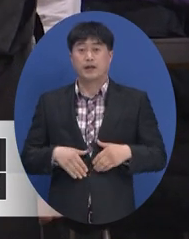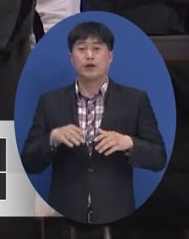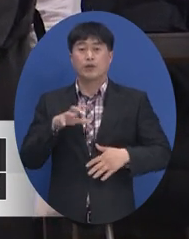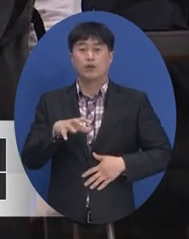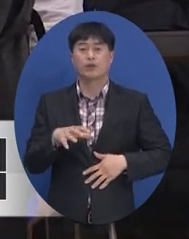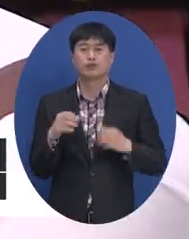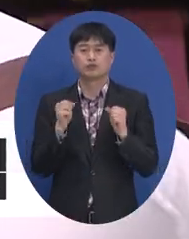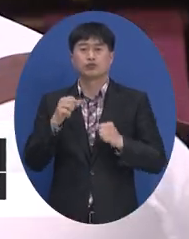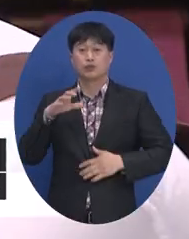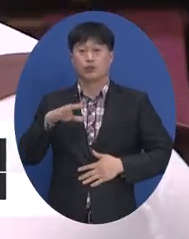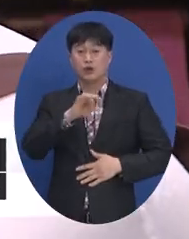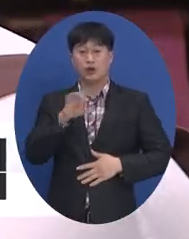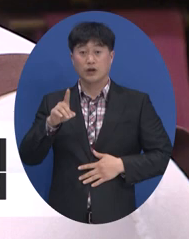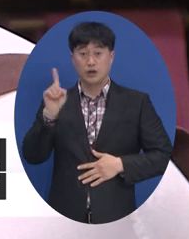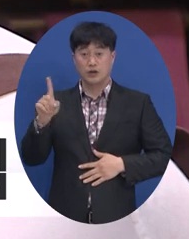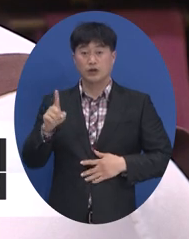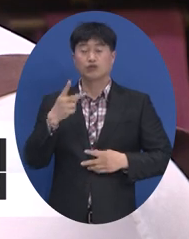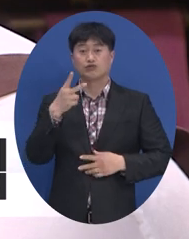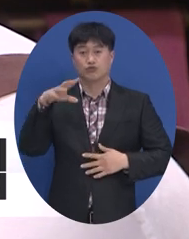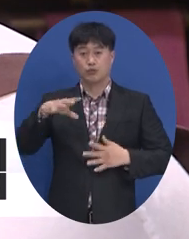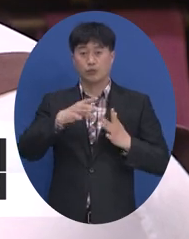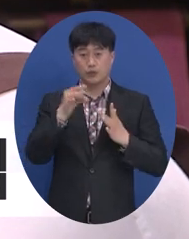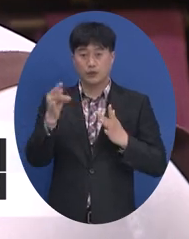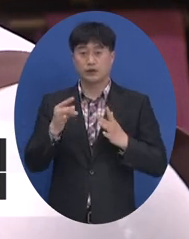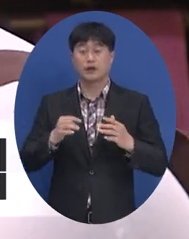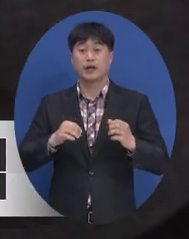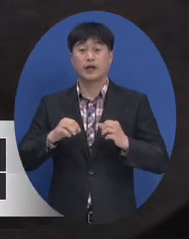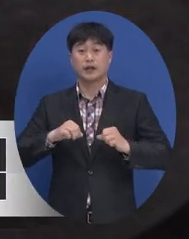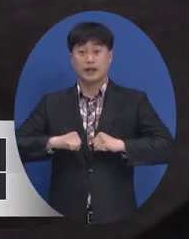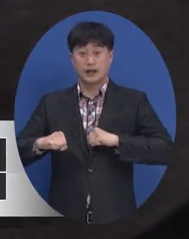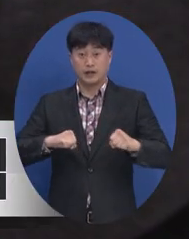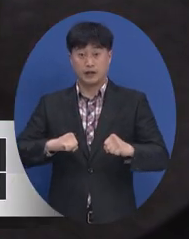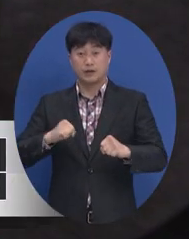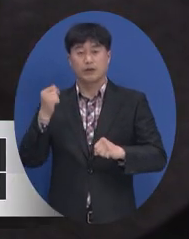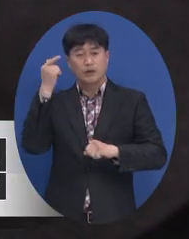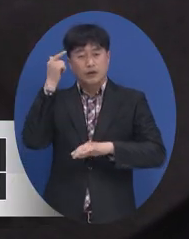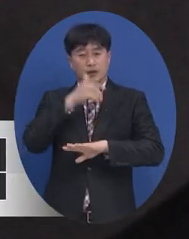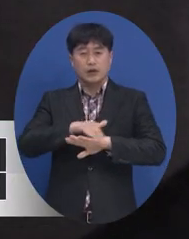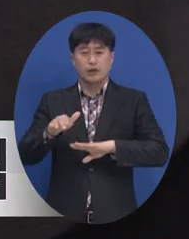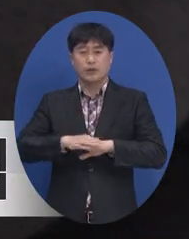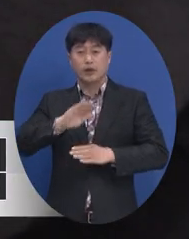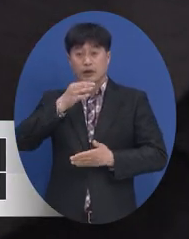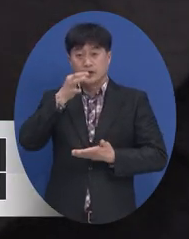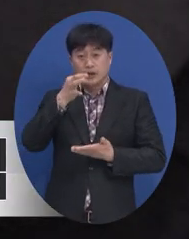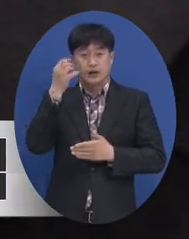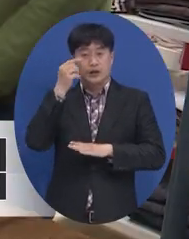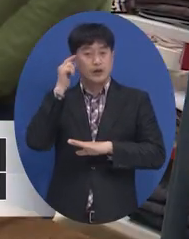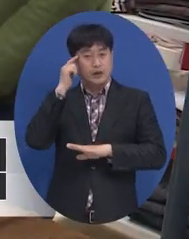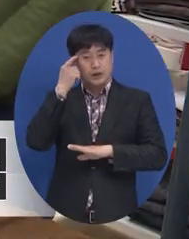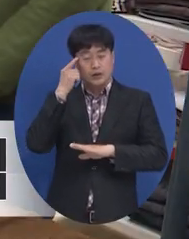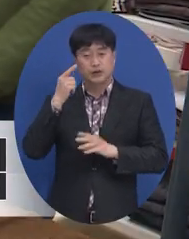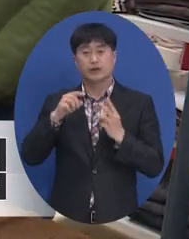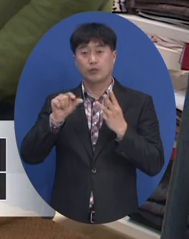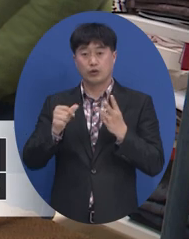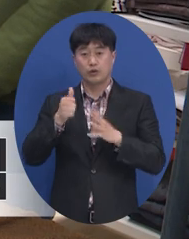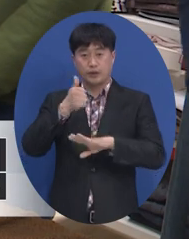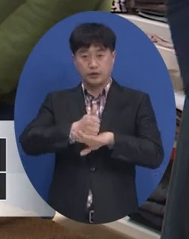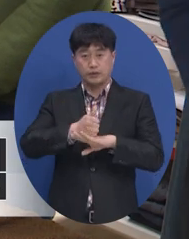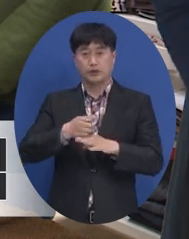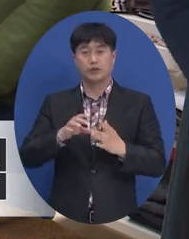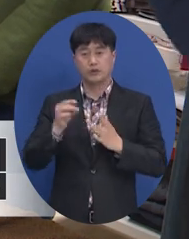총 두 곳을 선정하며 사업 수행 능력과 사업계획 예산 책정 등을 고려해 3월 중 최종 선정